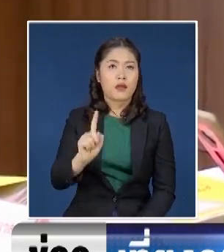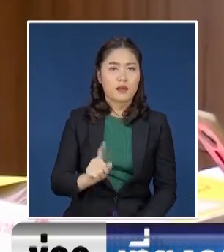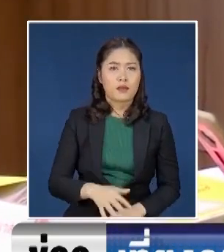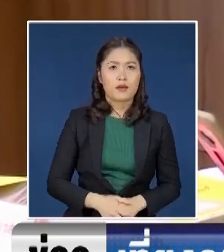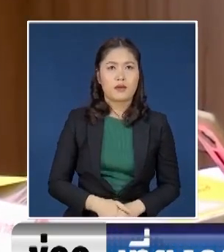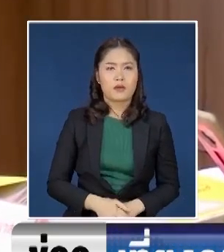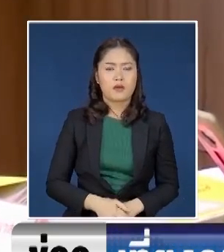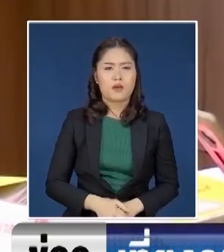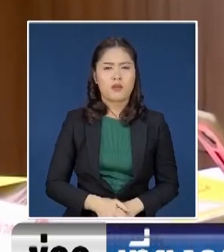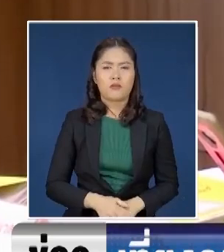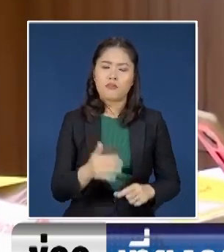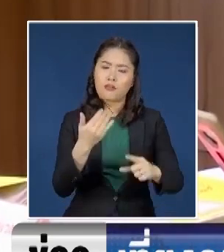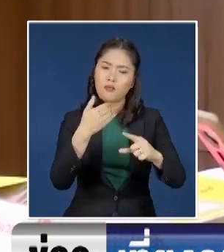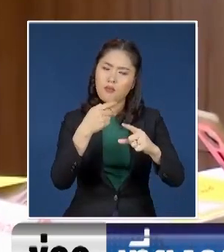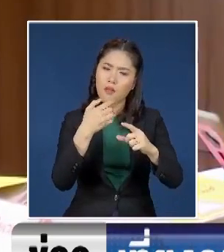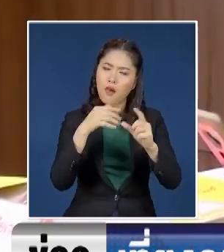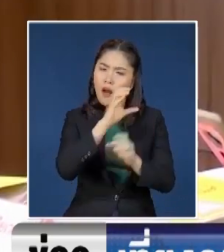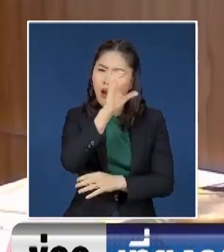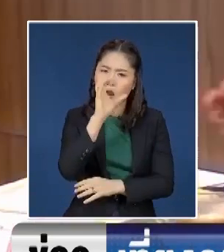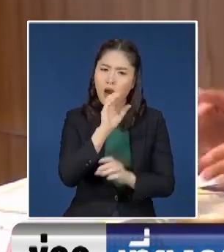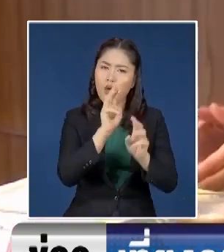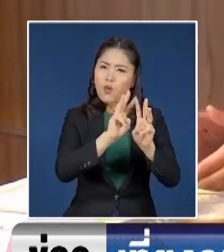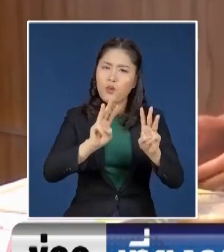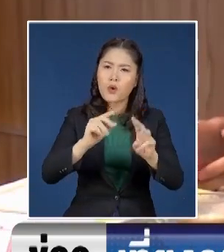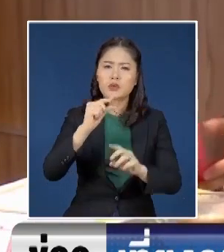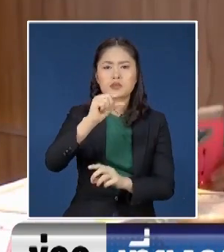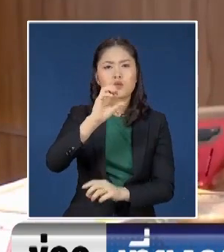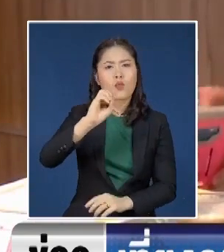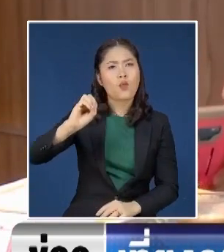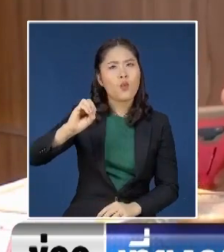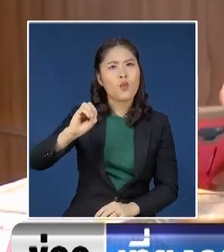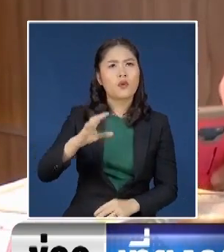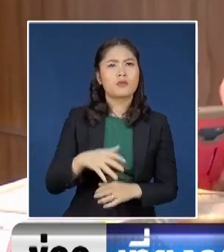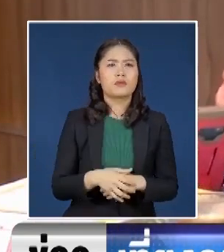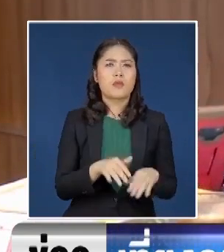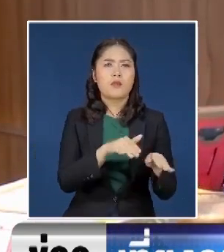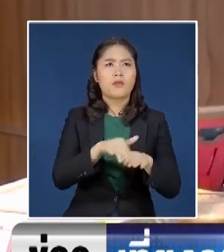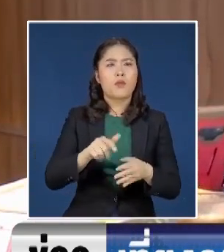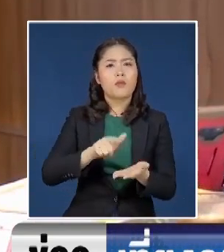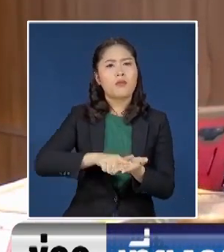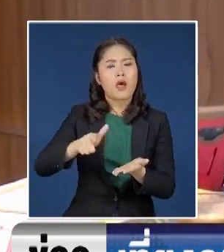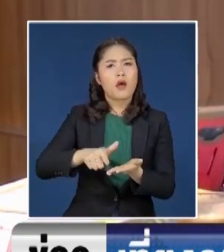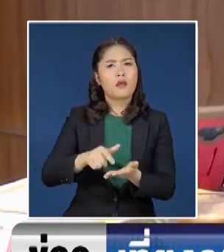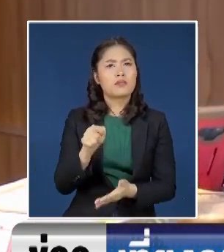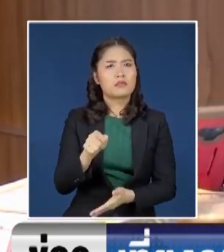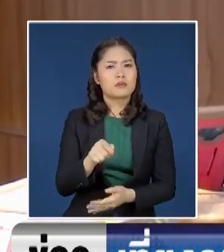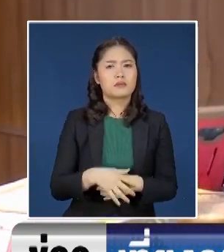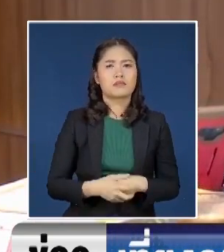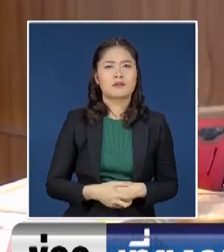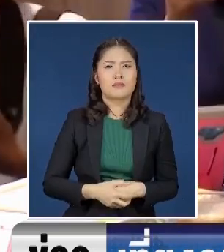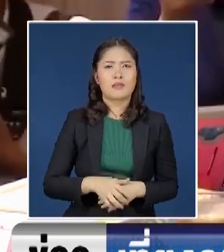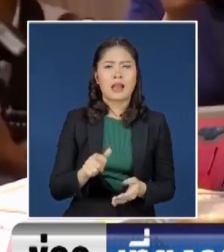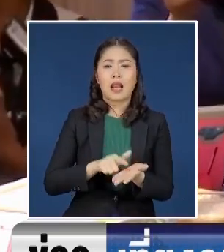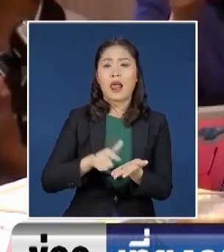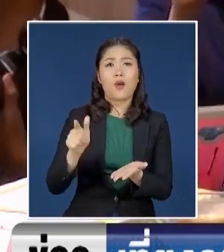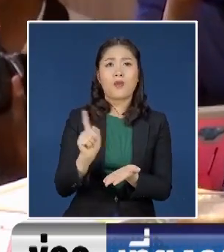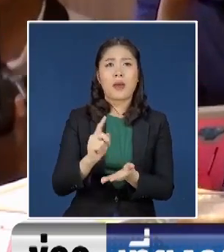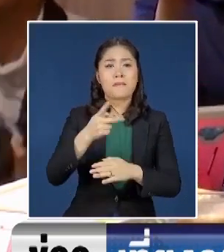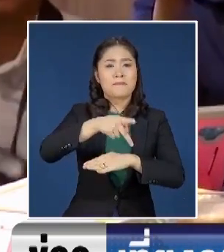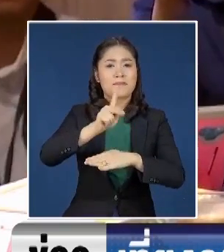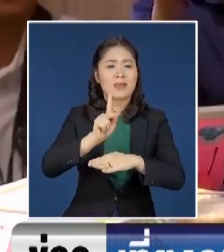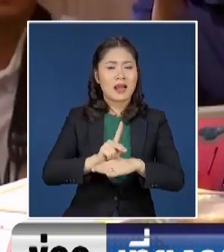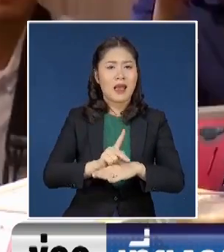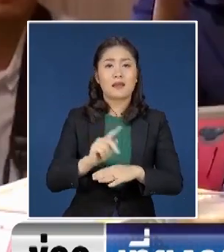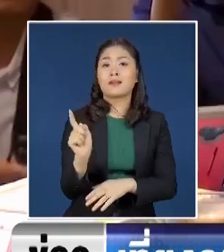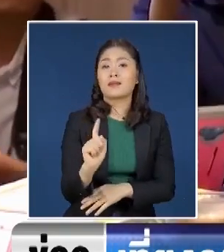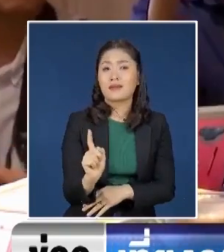บอกกำลังเซิร์ช Google ค่ะหาข่าวคุณชวนหลีกภัยเตรียมปลดพลตำรวจเอกเสรีพิสุทธิ์ออกจากตำแหน่งประธานเท่